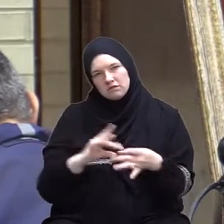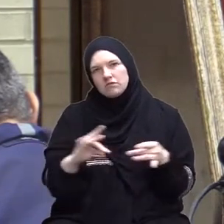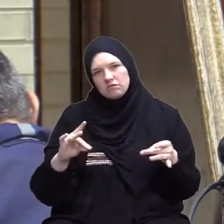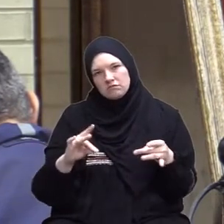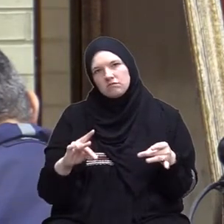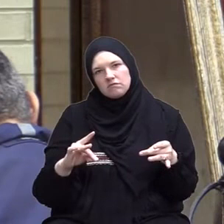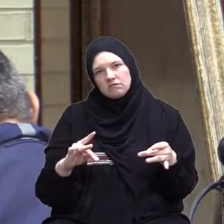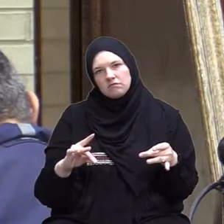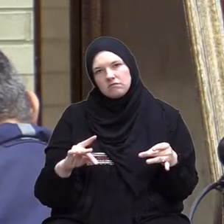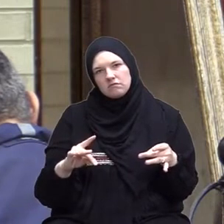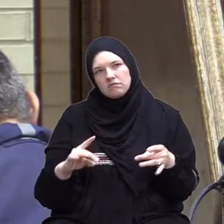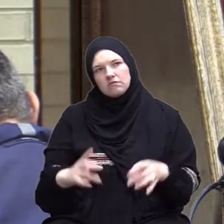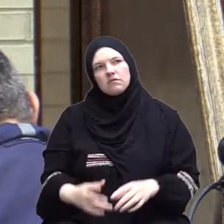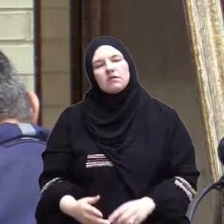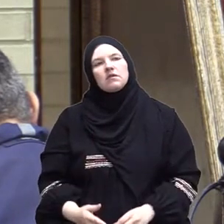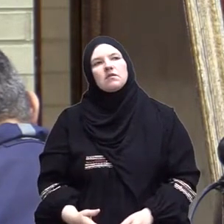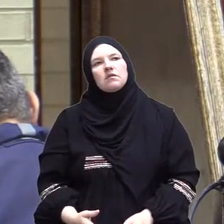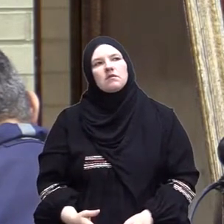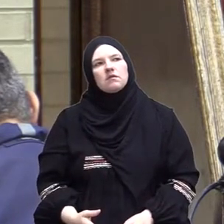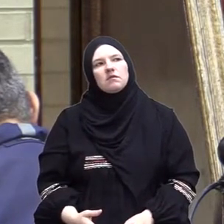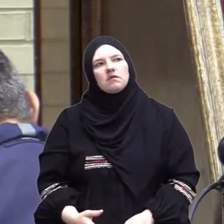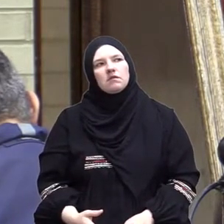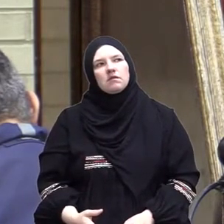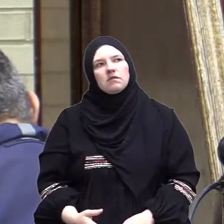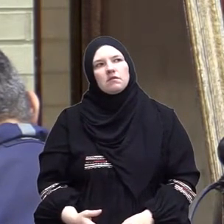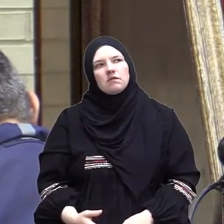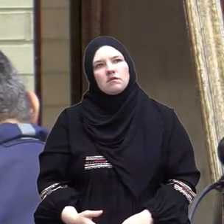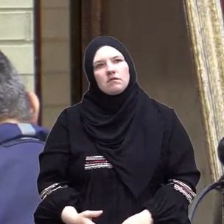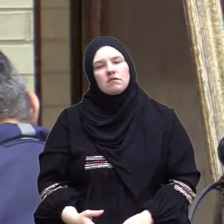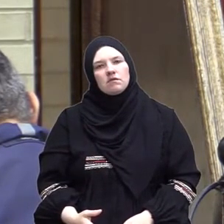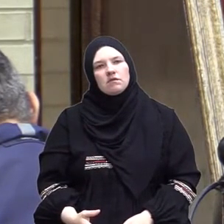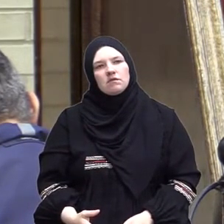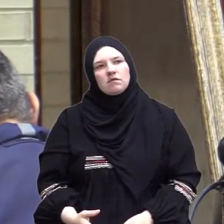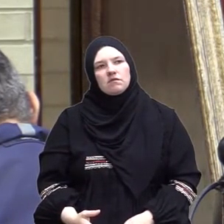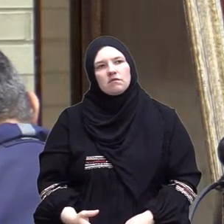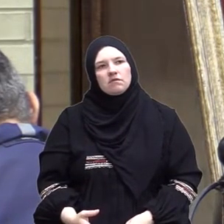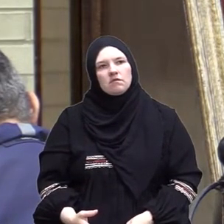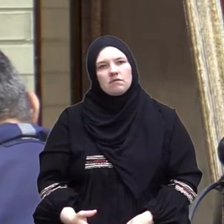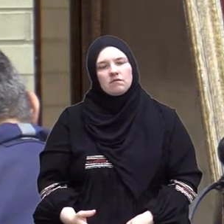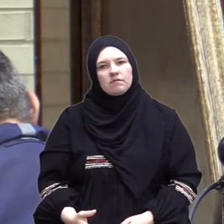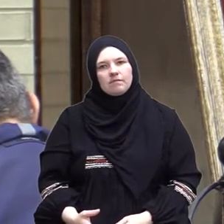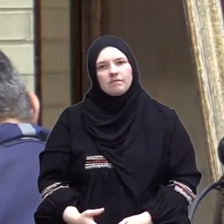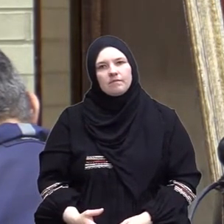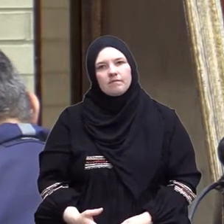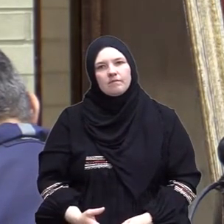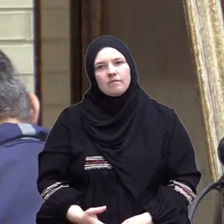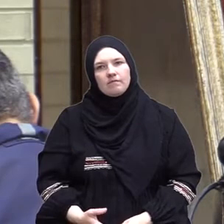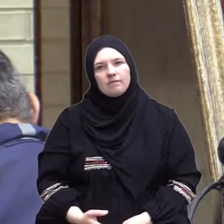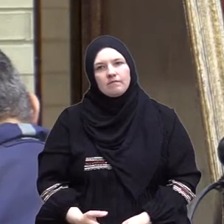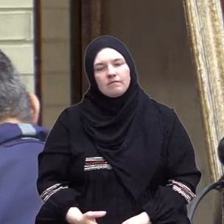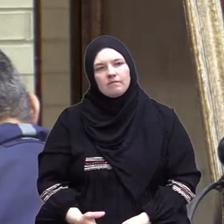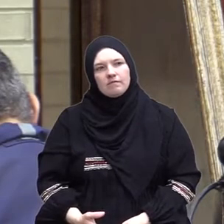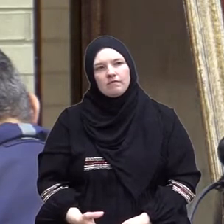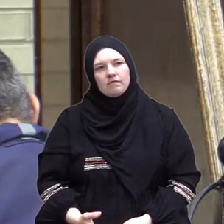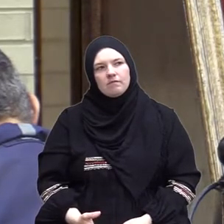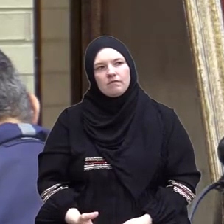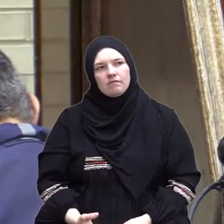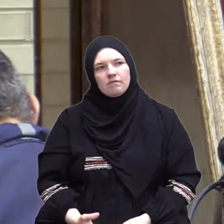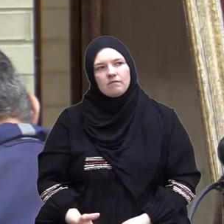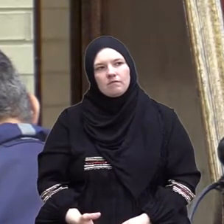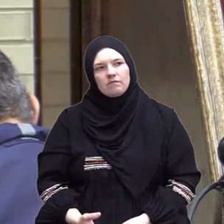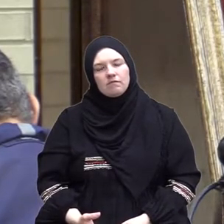is, يَا أَيُّهَا الرَّسُولُ بَلِّغْ مَا أُنزِلَ إِلَيْكَ مِنْ رَبِّكَ فَإِنْ لَمْ تَفْعَلْ فَمَا